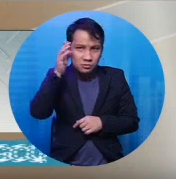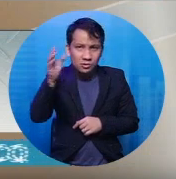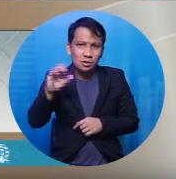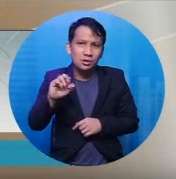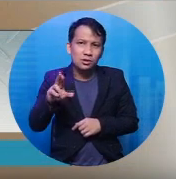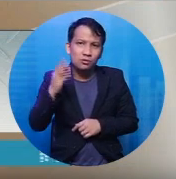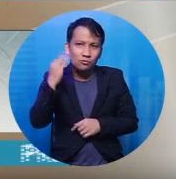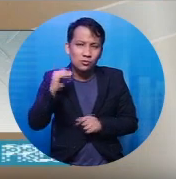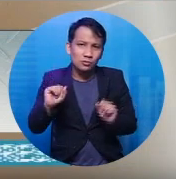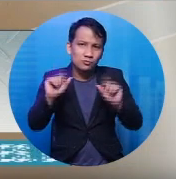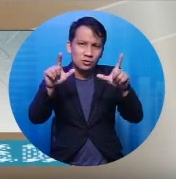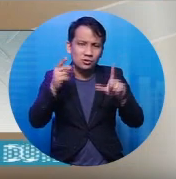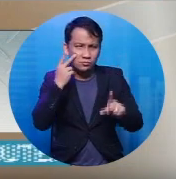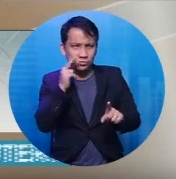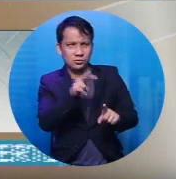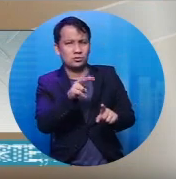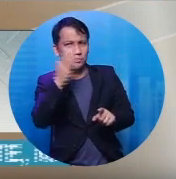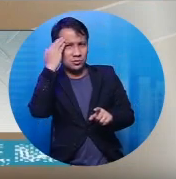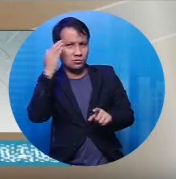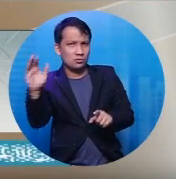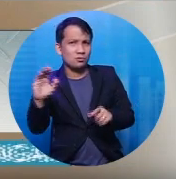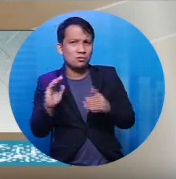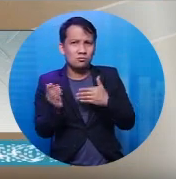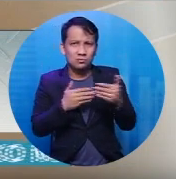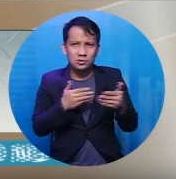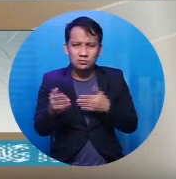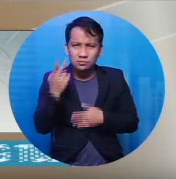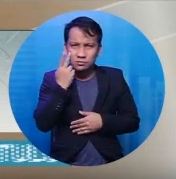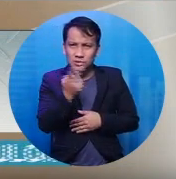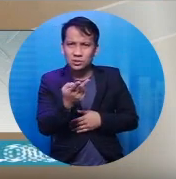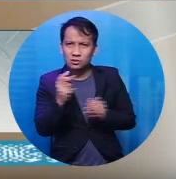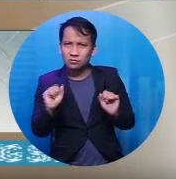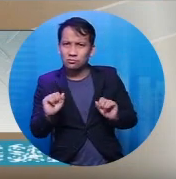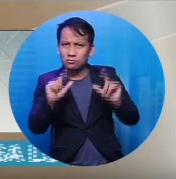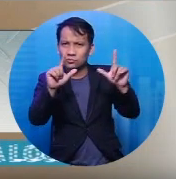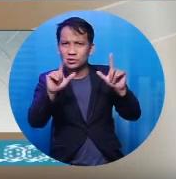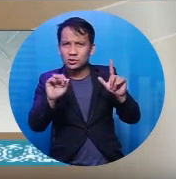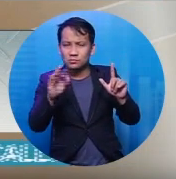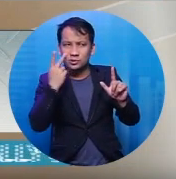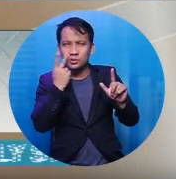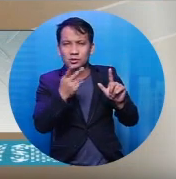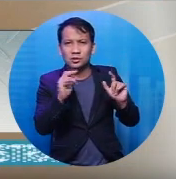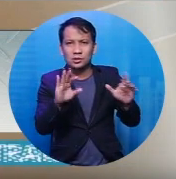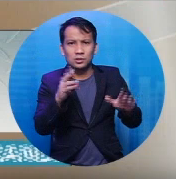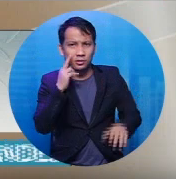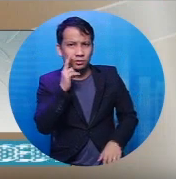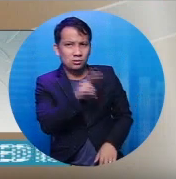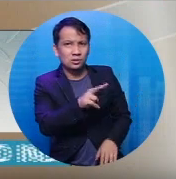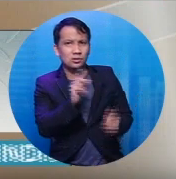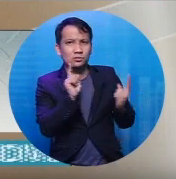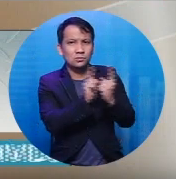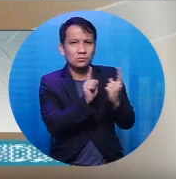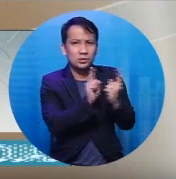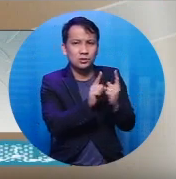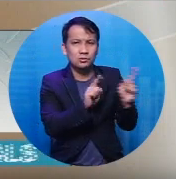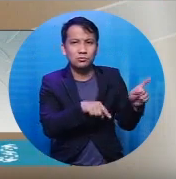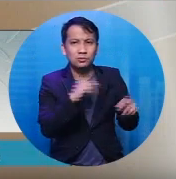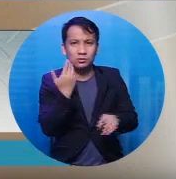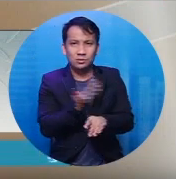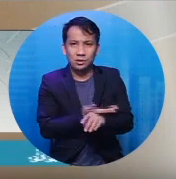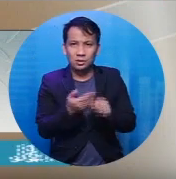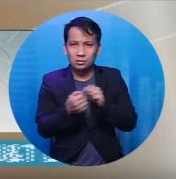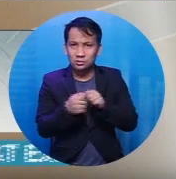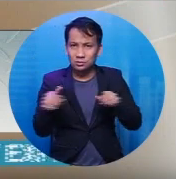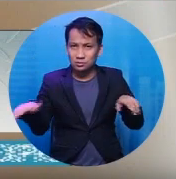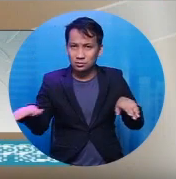Facebook. Anong hindi ko alam? Alam ng buong malho. O alam ng inupakan, nakikita kayo. Pati anak niya